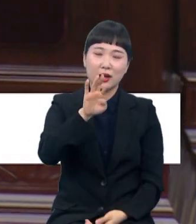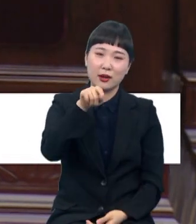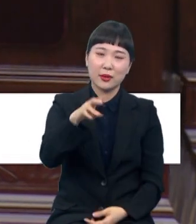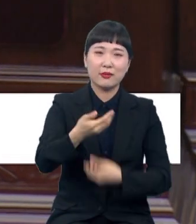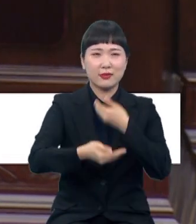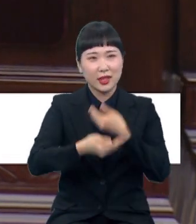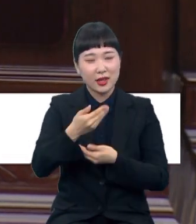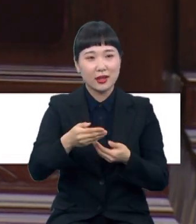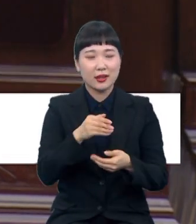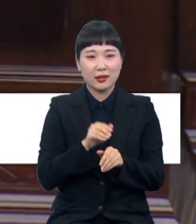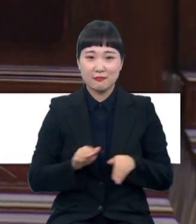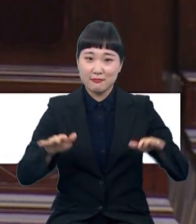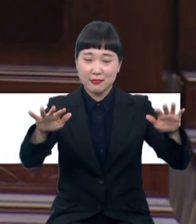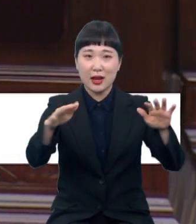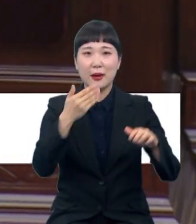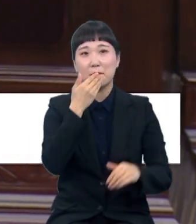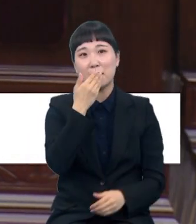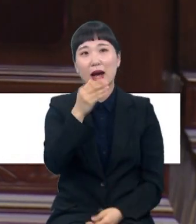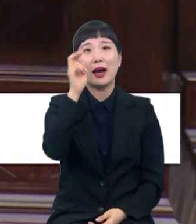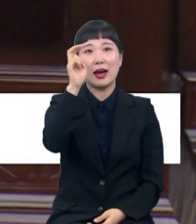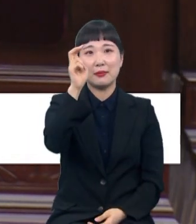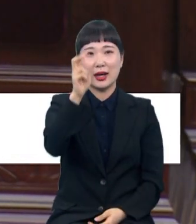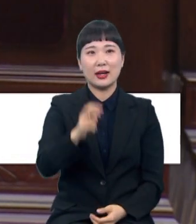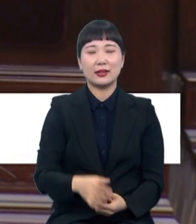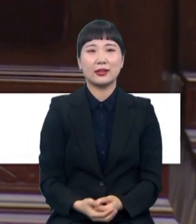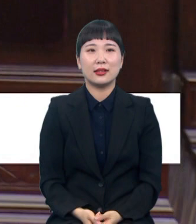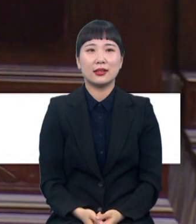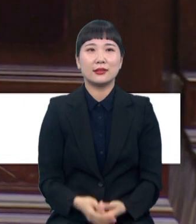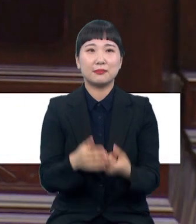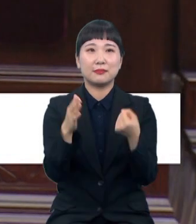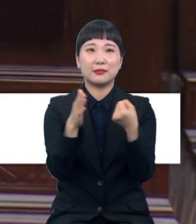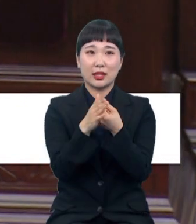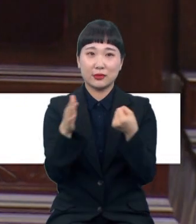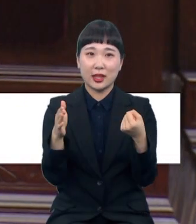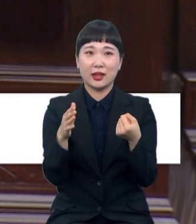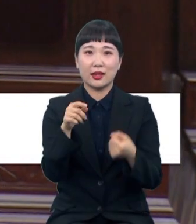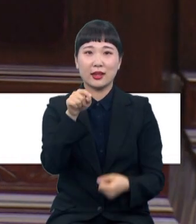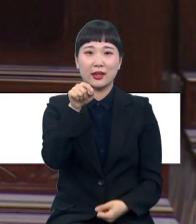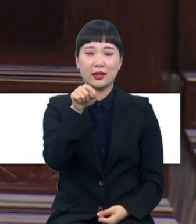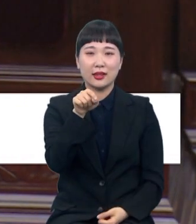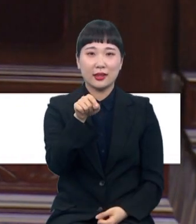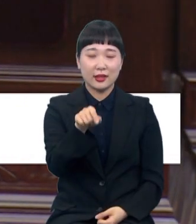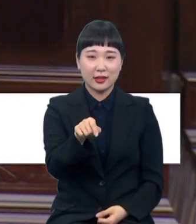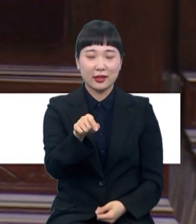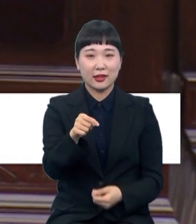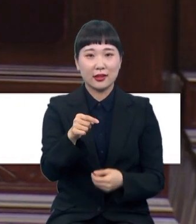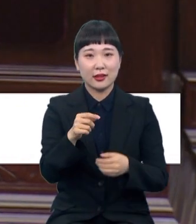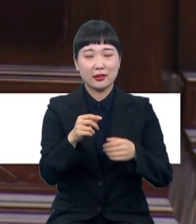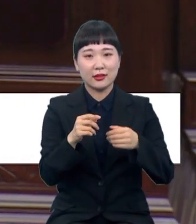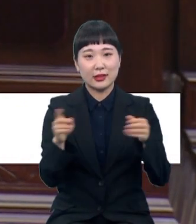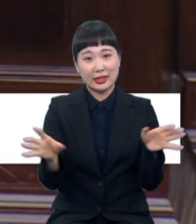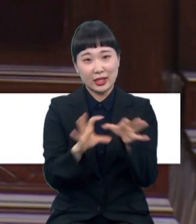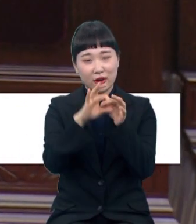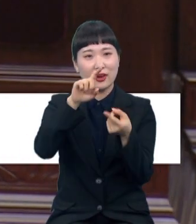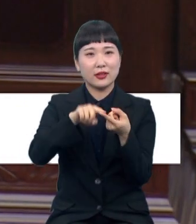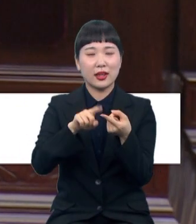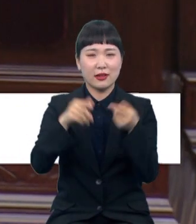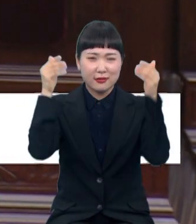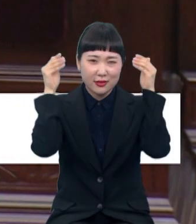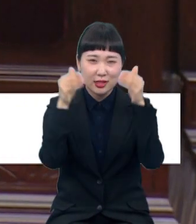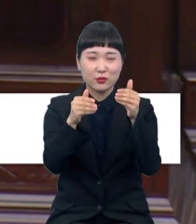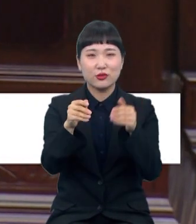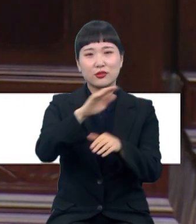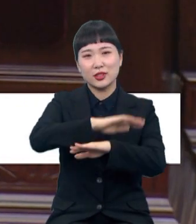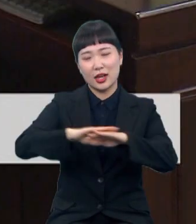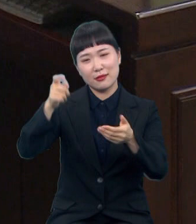축으로 분석을 하고 있습니다. 그래서 여기 이 부분에 역량을 집중해서 조속히